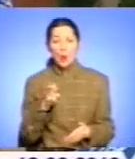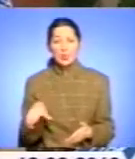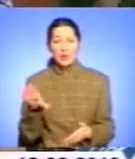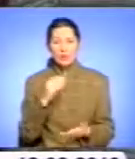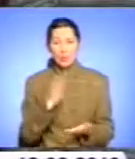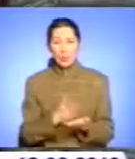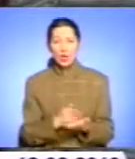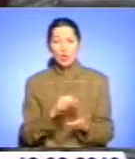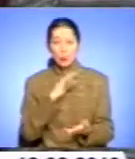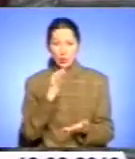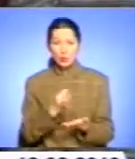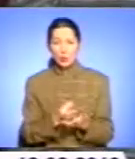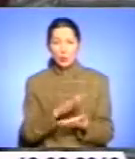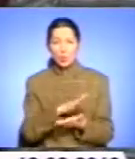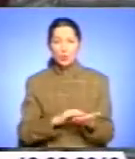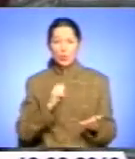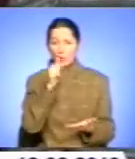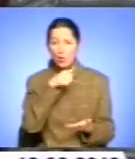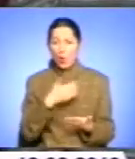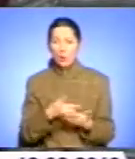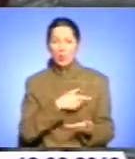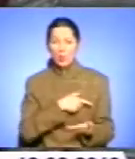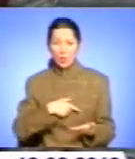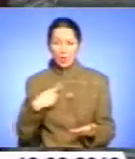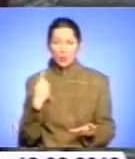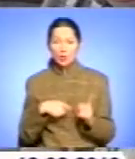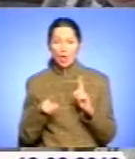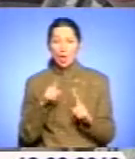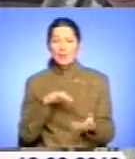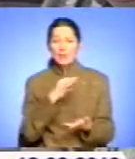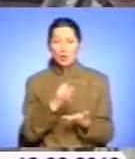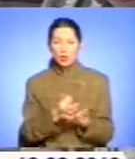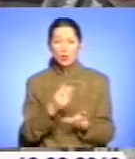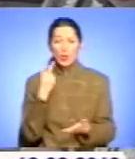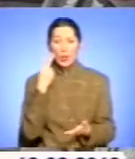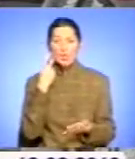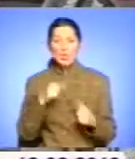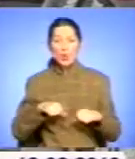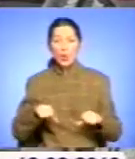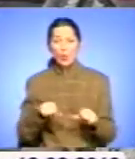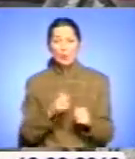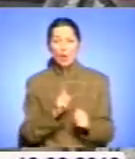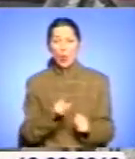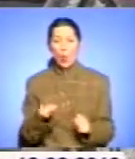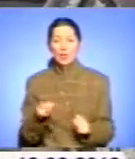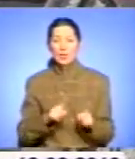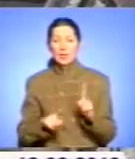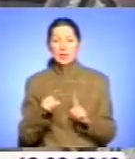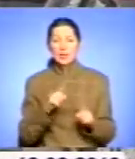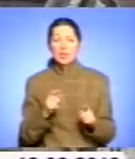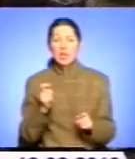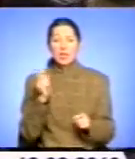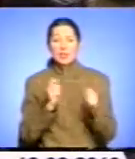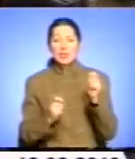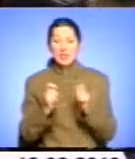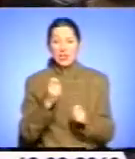прозвітувати. Упродовж року перед депутатами обласної ради звітуватимуть і постійні комісії, кожна на засіданні сесії